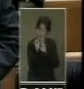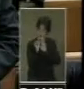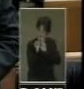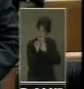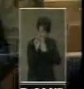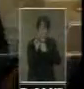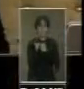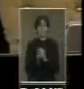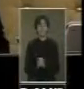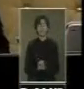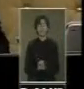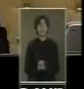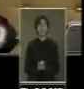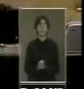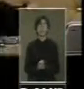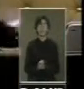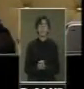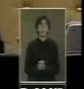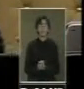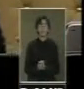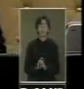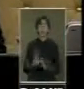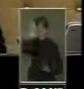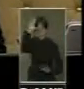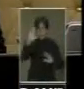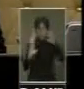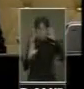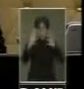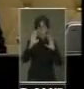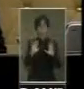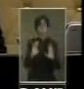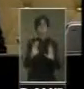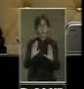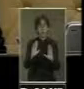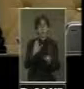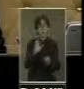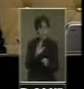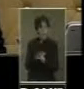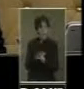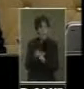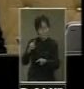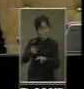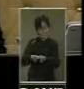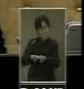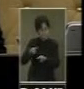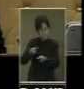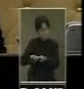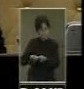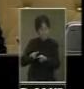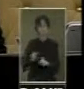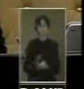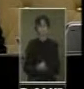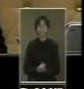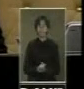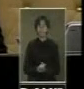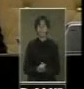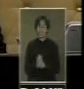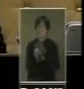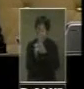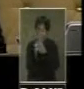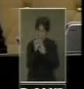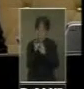นะครับเดี๋ยวประท้วงกันใหญ่แล้วนะครับเอานะครับเชิญท่านนั่ง